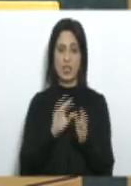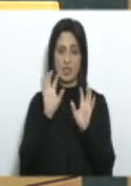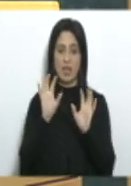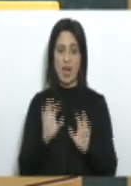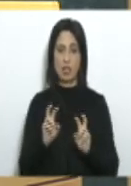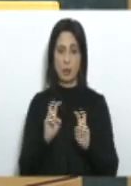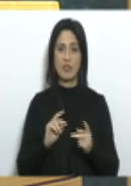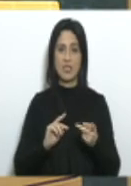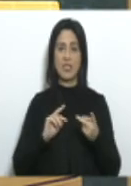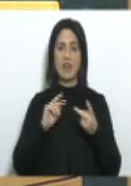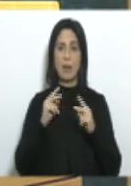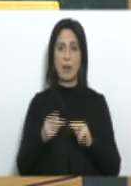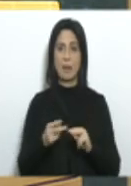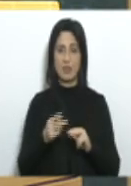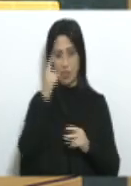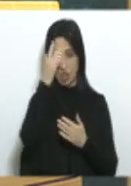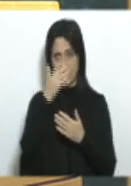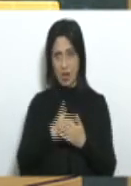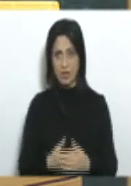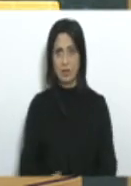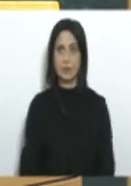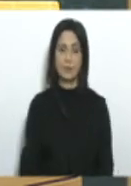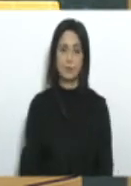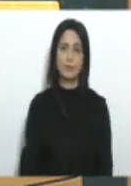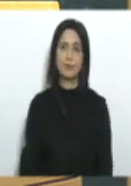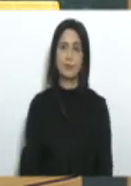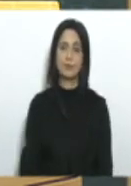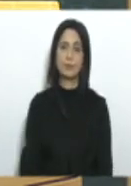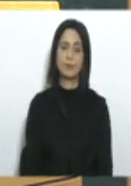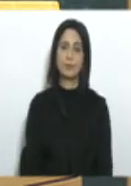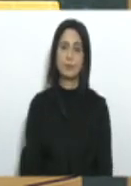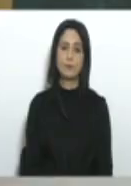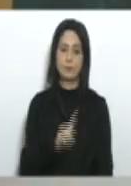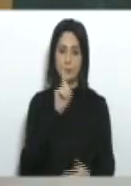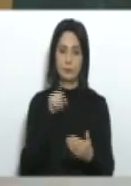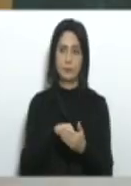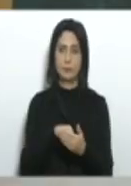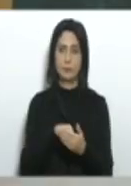საკანონმდებლო ცვლილებების შინაარსი. მადლობა, კითხვები?